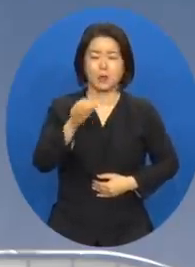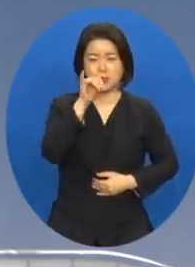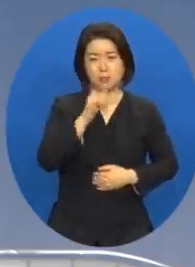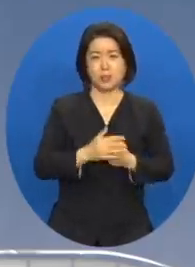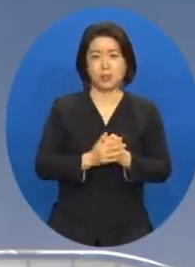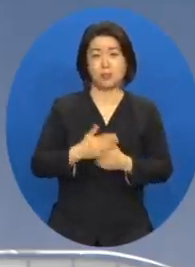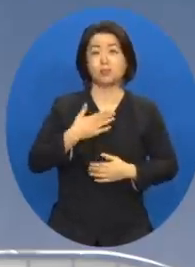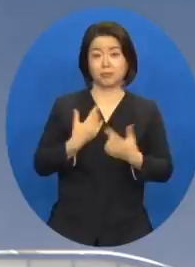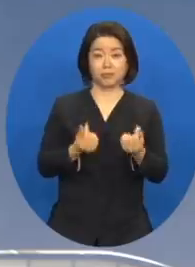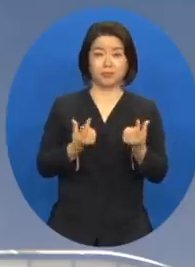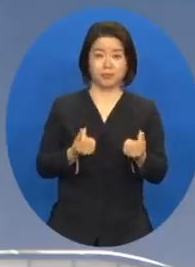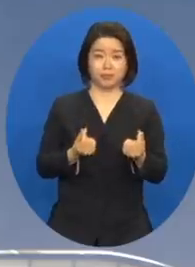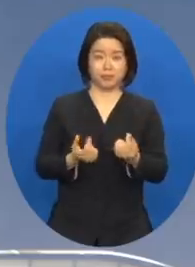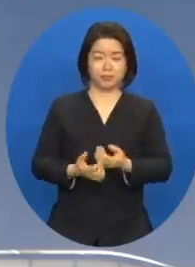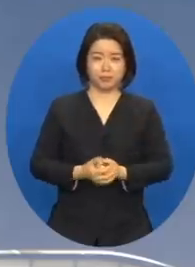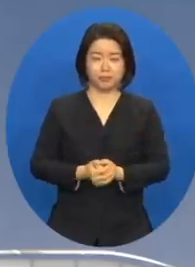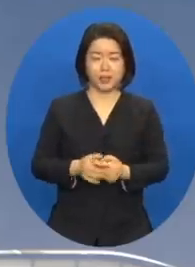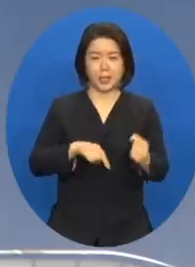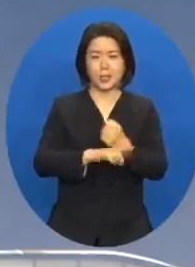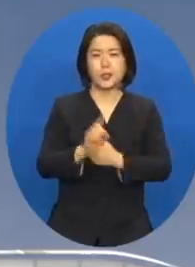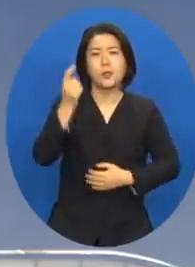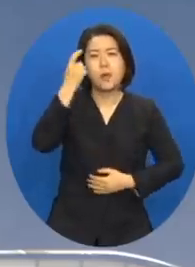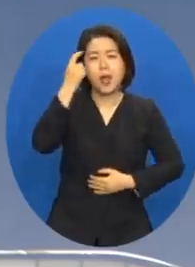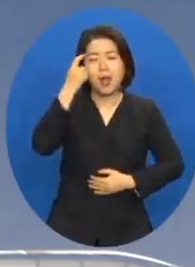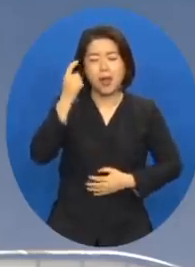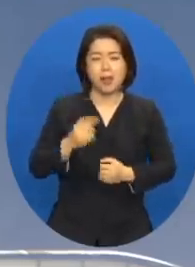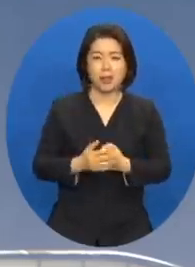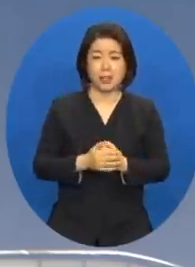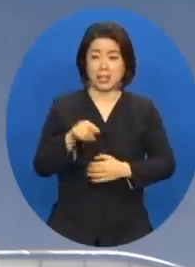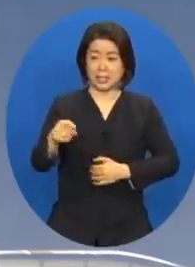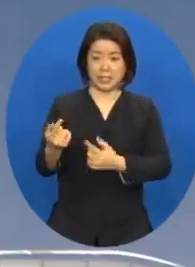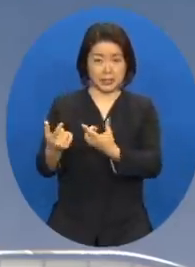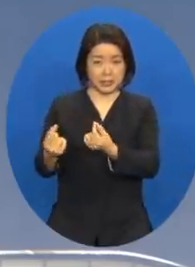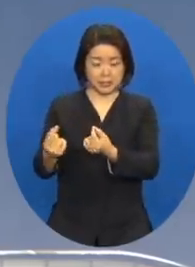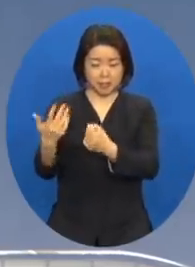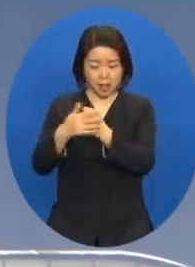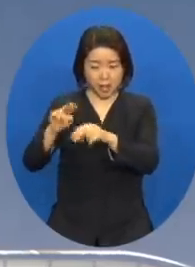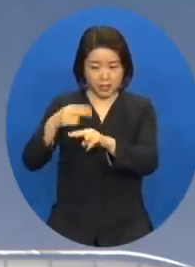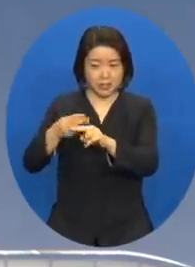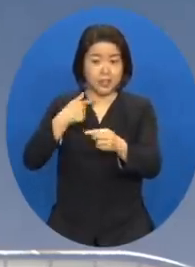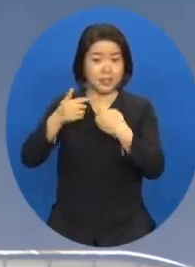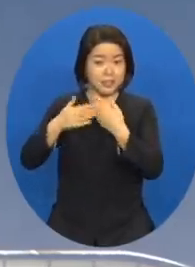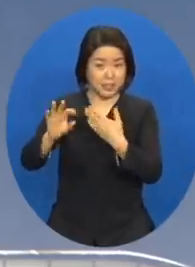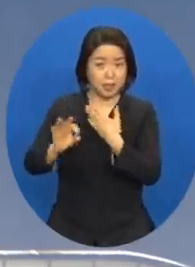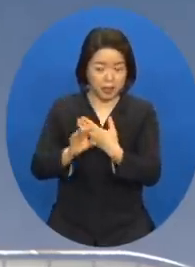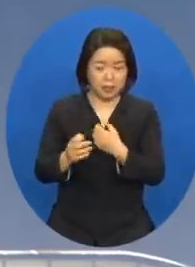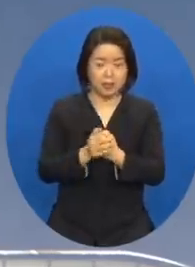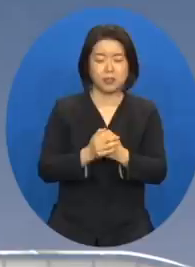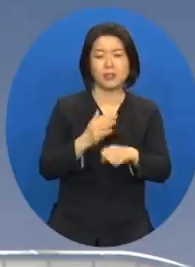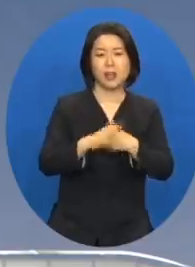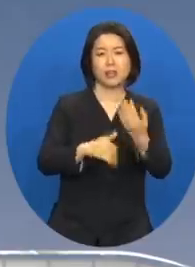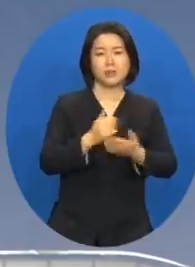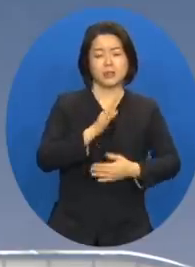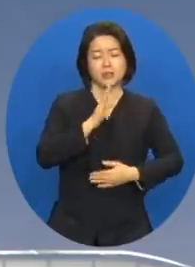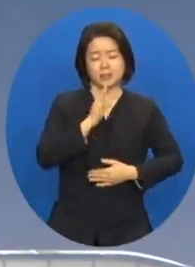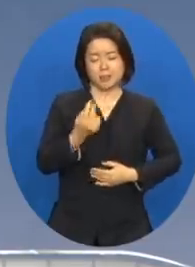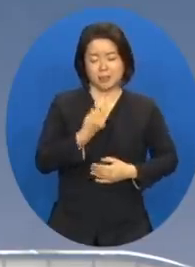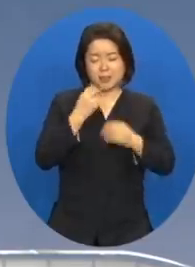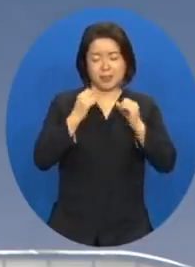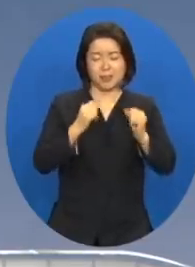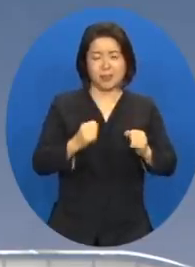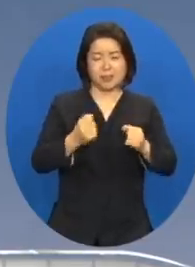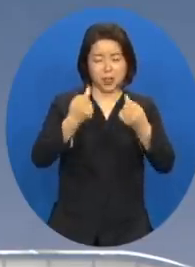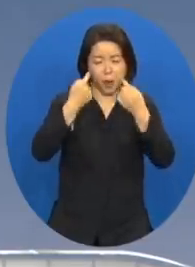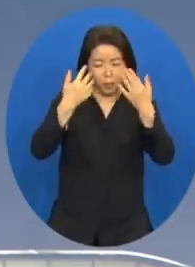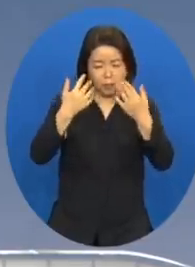저도 그랬었습니다. 이유는 그런 은사를 체험하면 하나님이 정말 살아계시다는 게